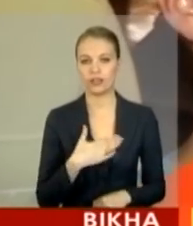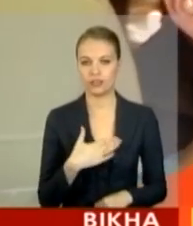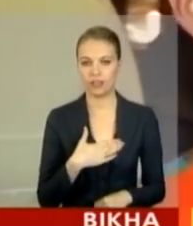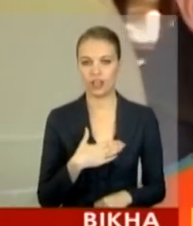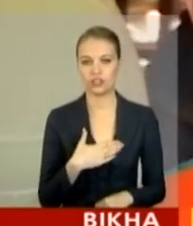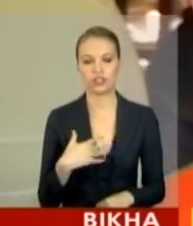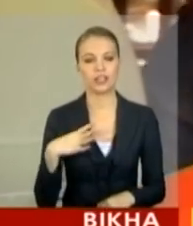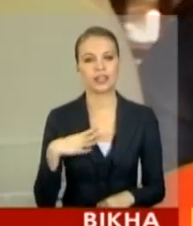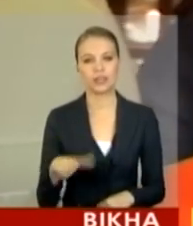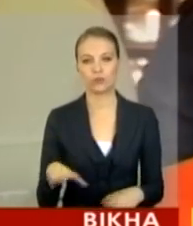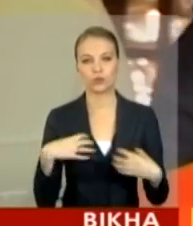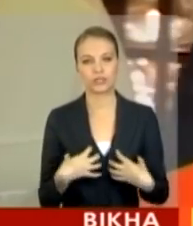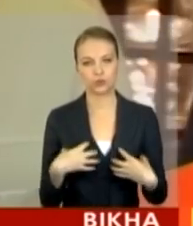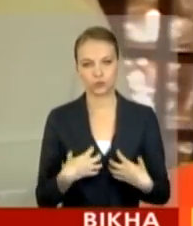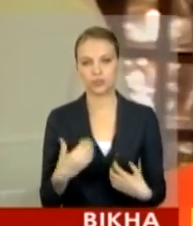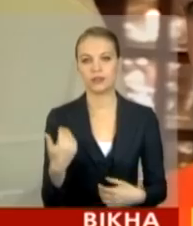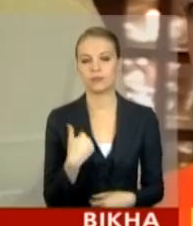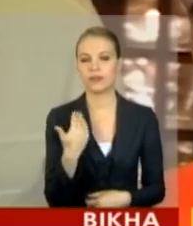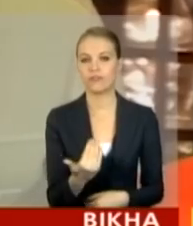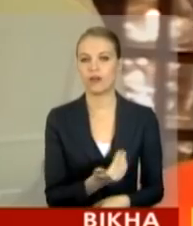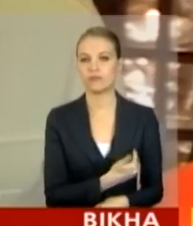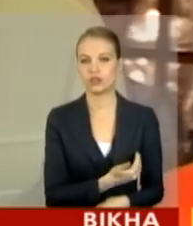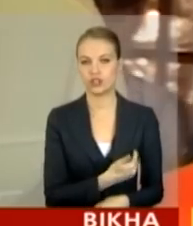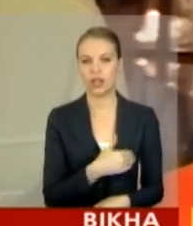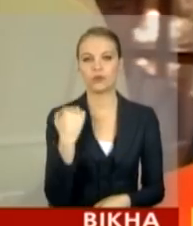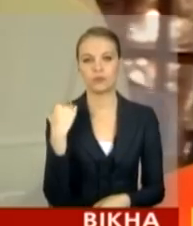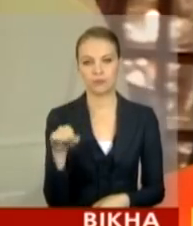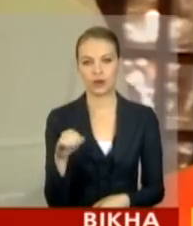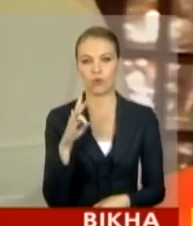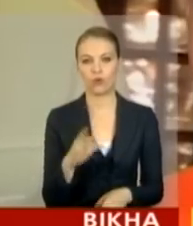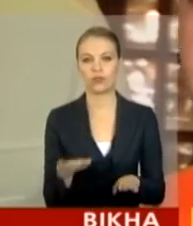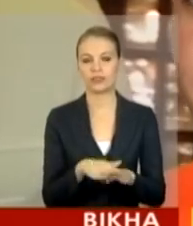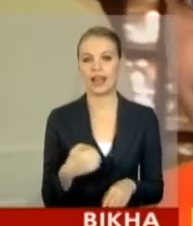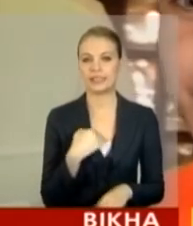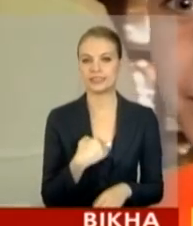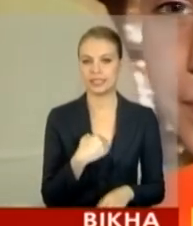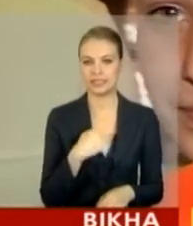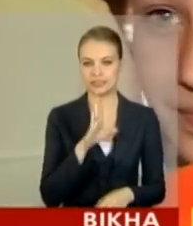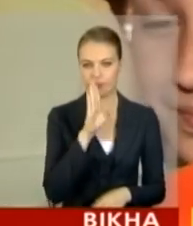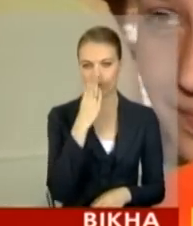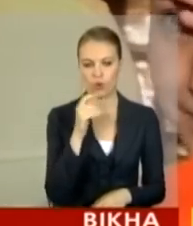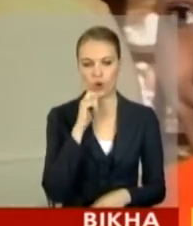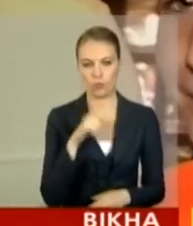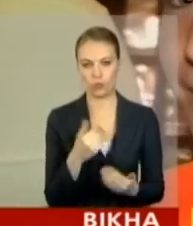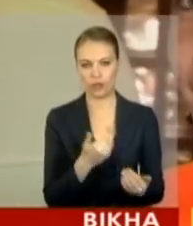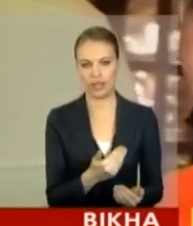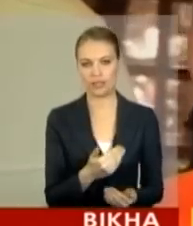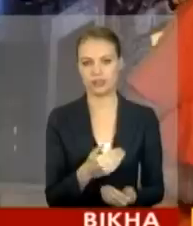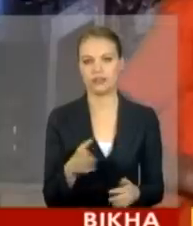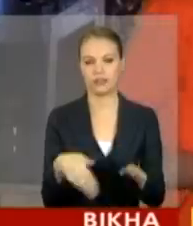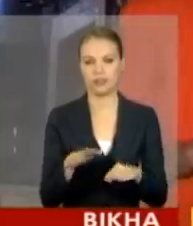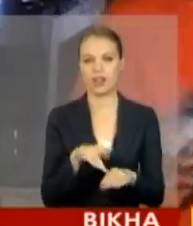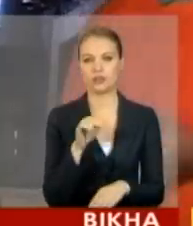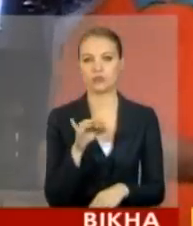наші, не були сумні. Ми вам бажаємо перемоги над злісним ворогом України, над